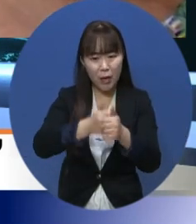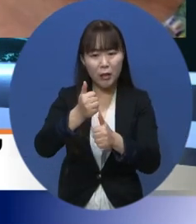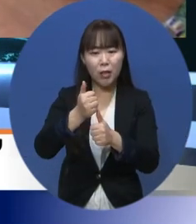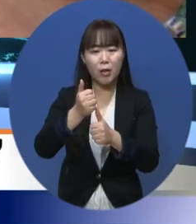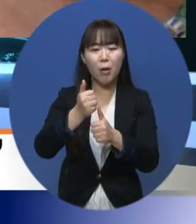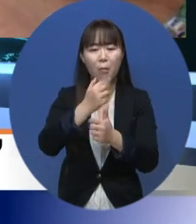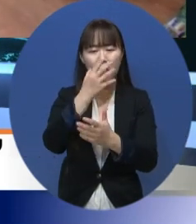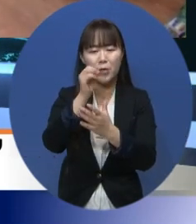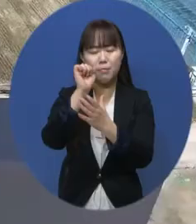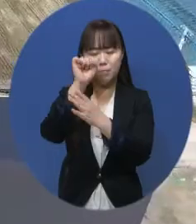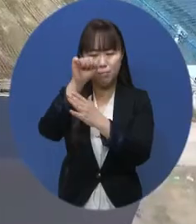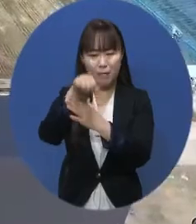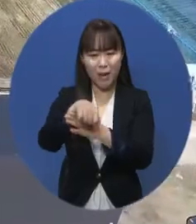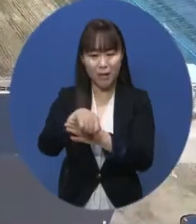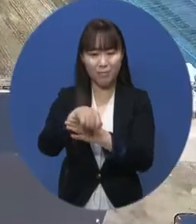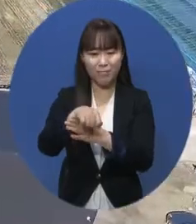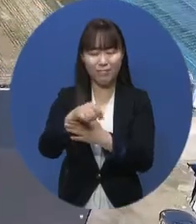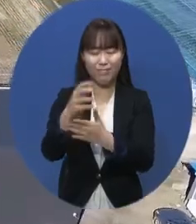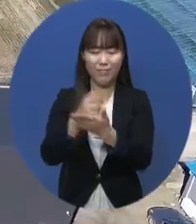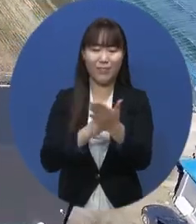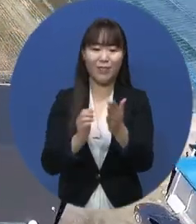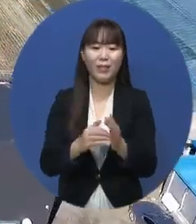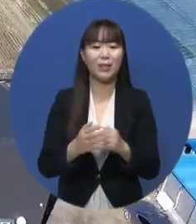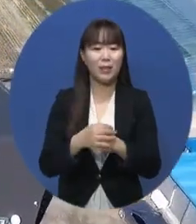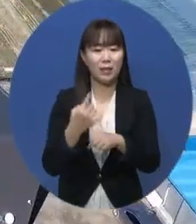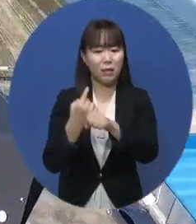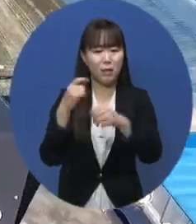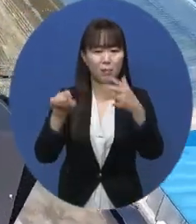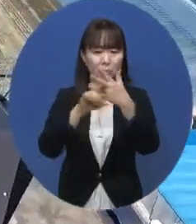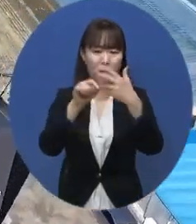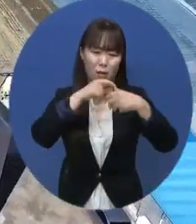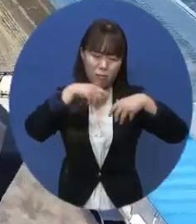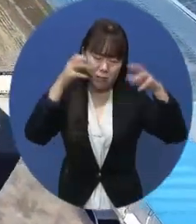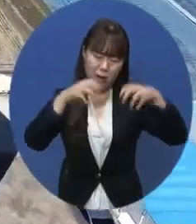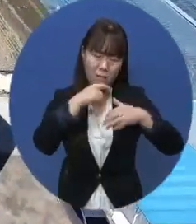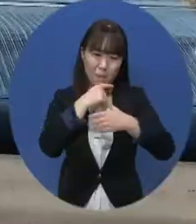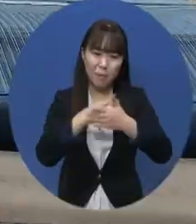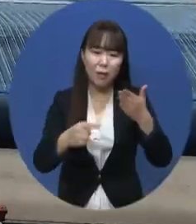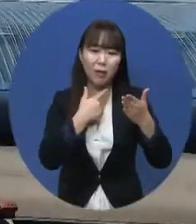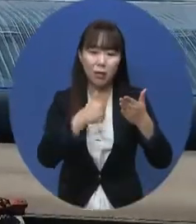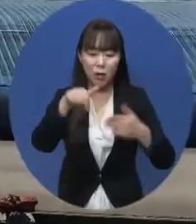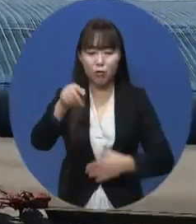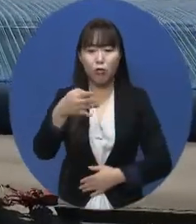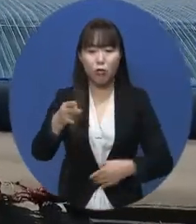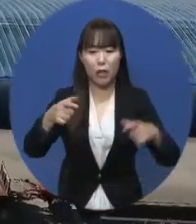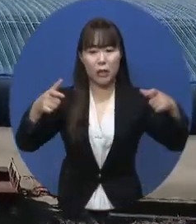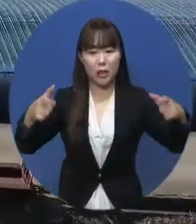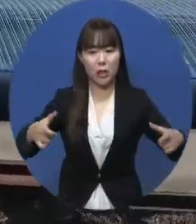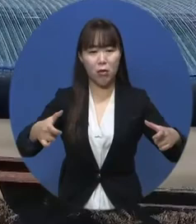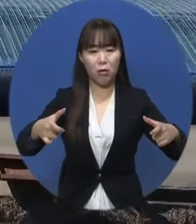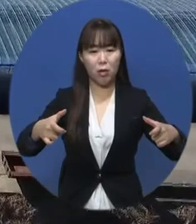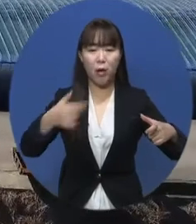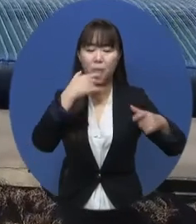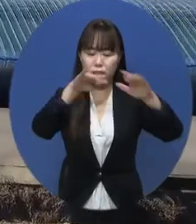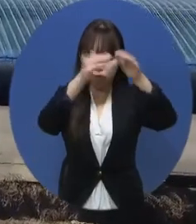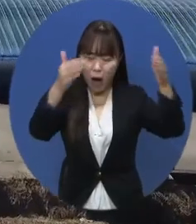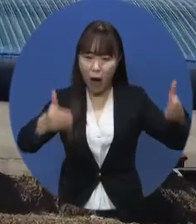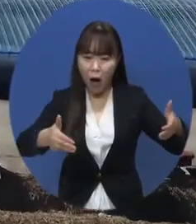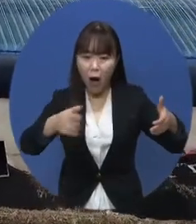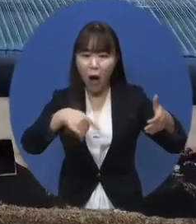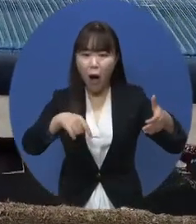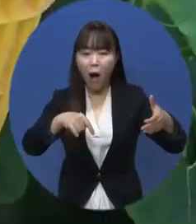결실을 맺었습니다. 지난해 8월 집중호우로 피해를 입은 구례지역 시설하우스 농가들이